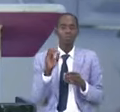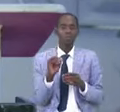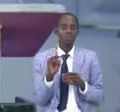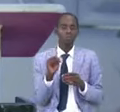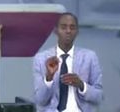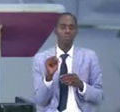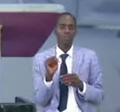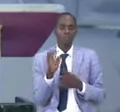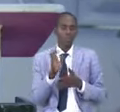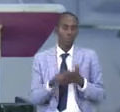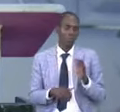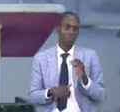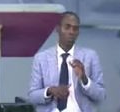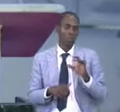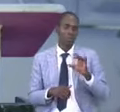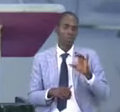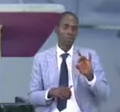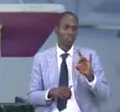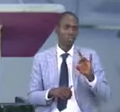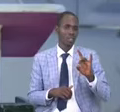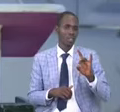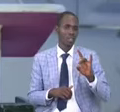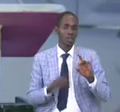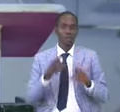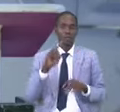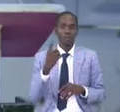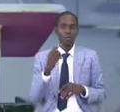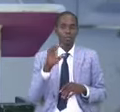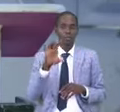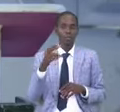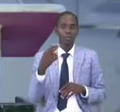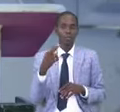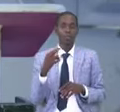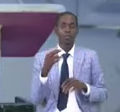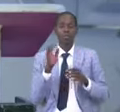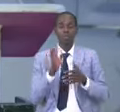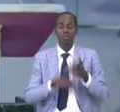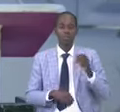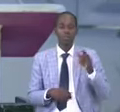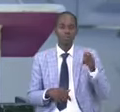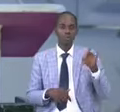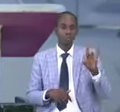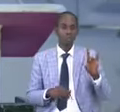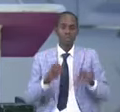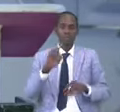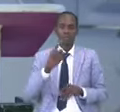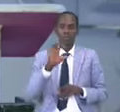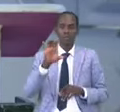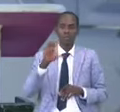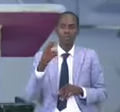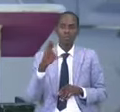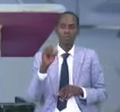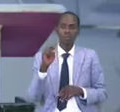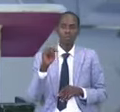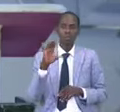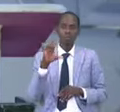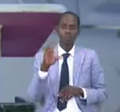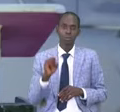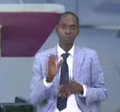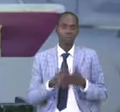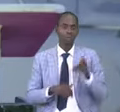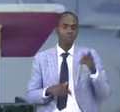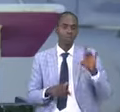Seigneur pour toujours un chronique 28 verset 9 et toi Salomon mon fils